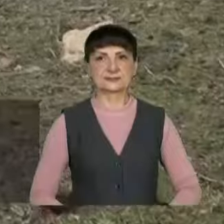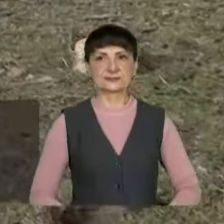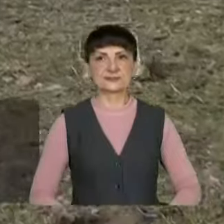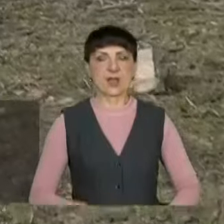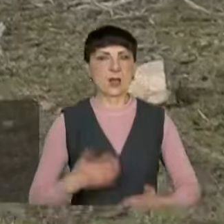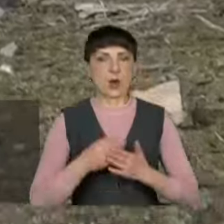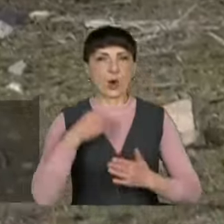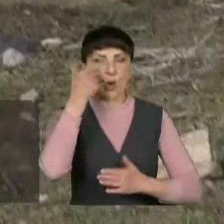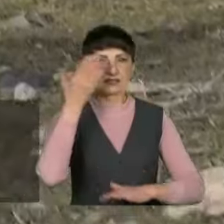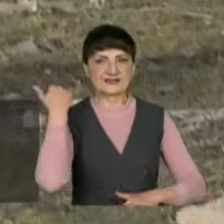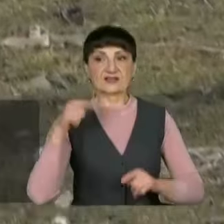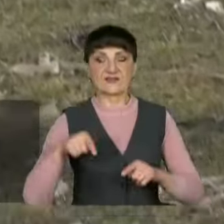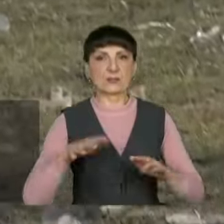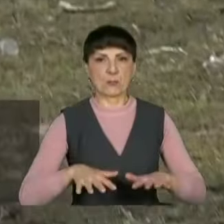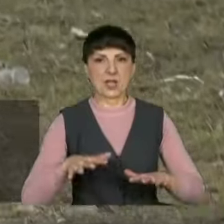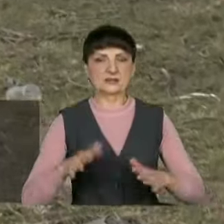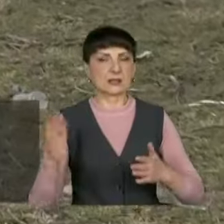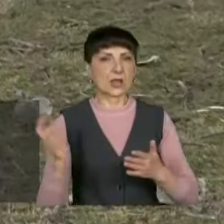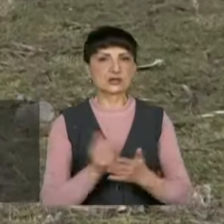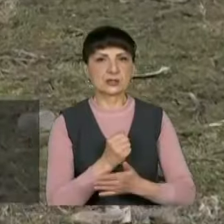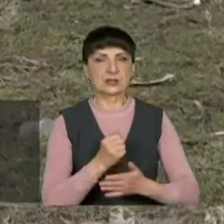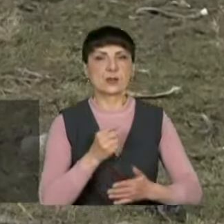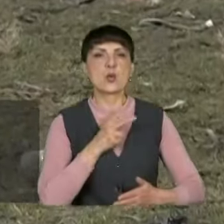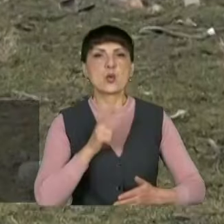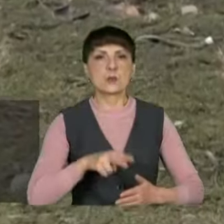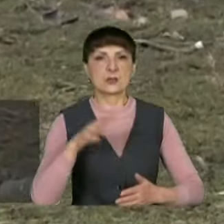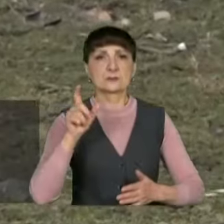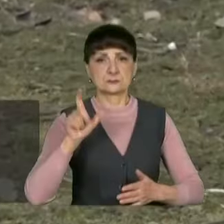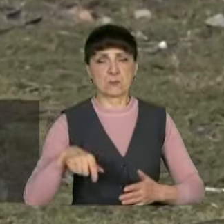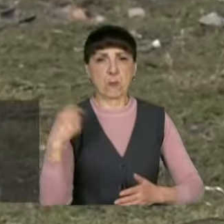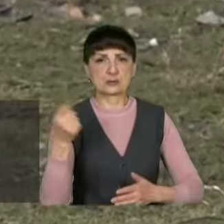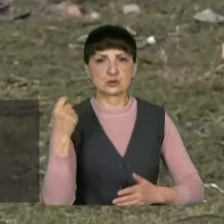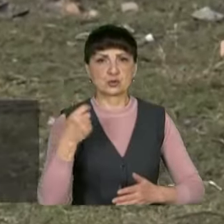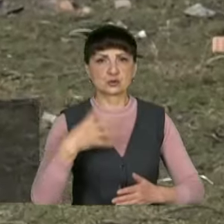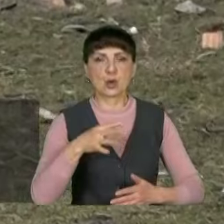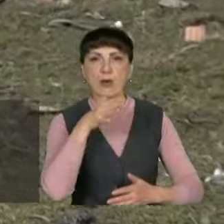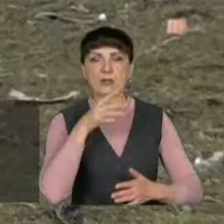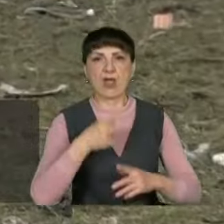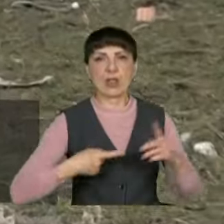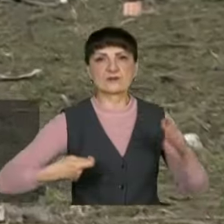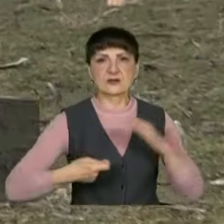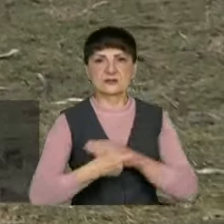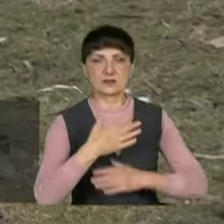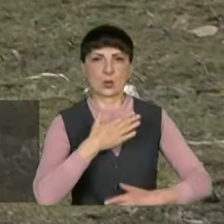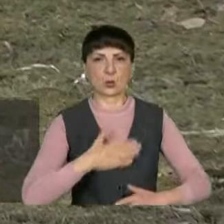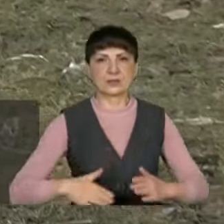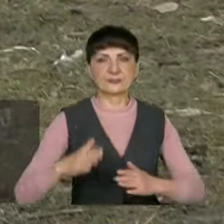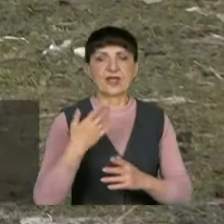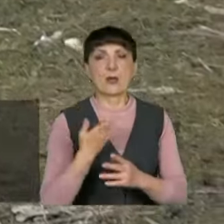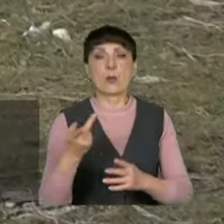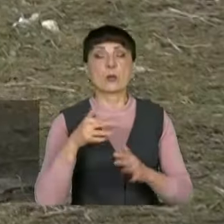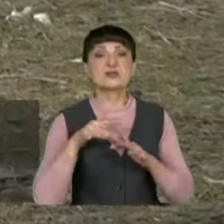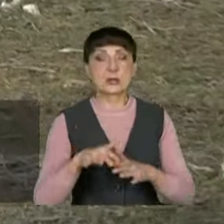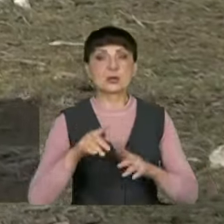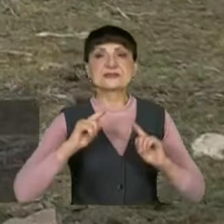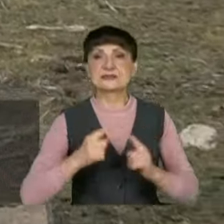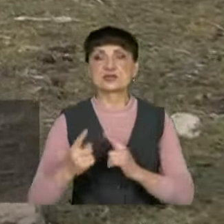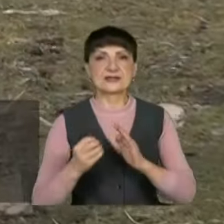Почти год назад вот в этом месте нашли бездыханное тело 40-летнего пастуха с ножевыми ранениями в области груди. Тогда по делу